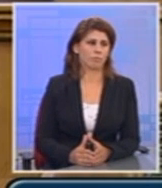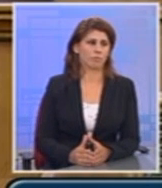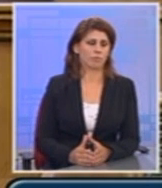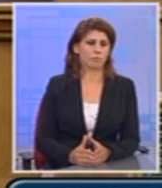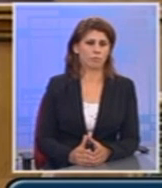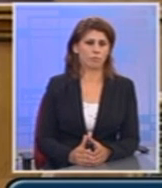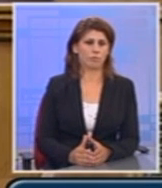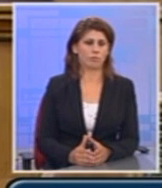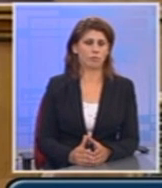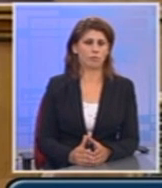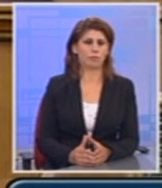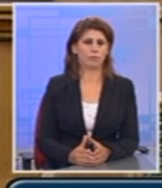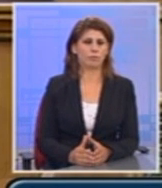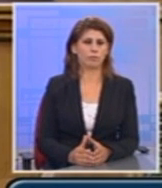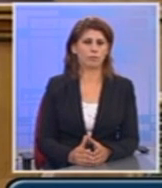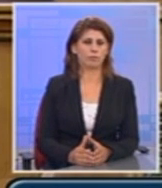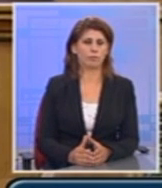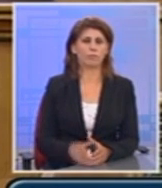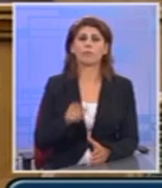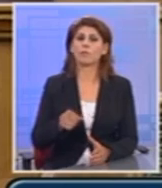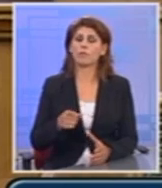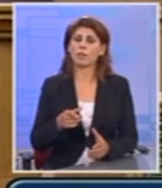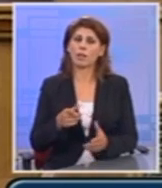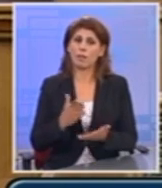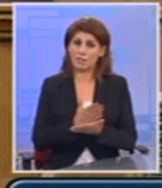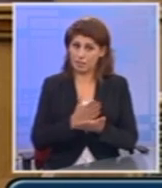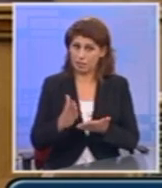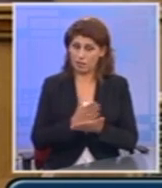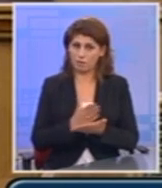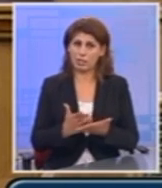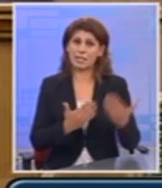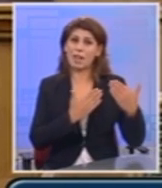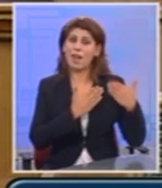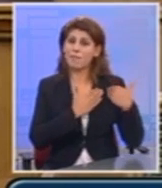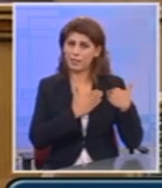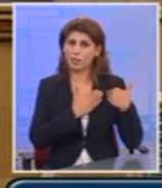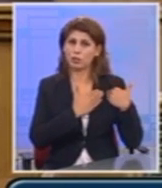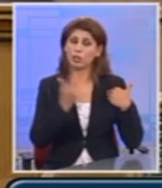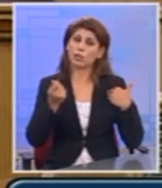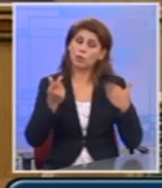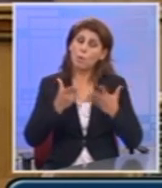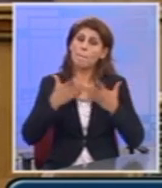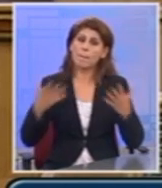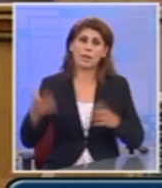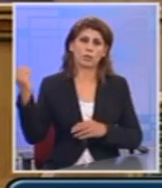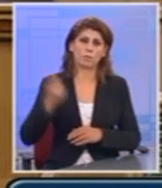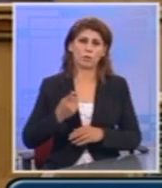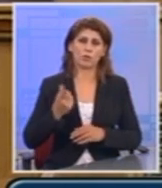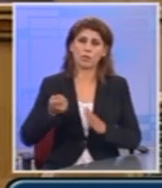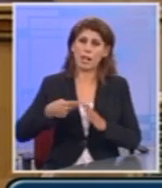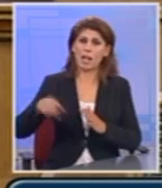πάνω οι αιρεσιμότητας αυτές ευθύνονται για το μεγαλύτερο ποσοστό